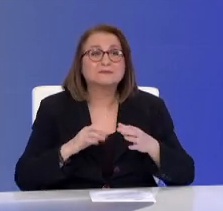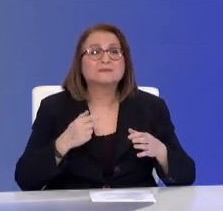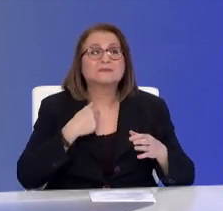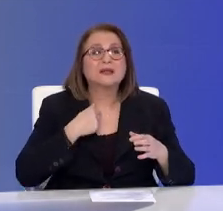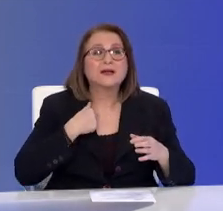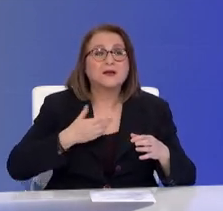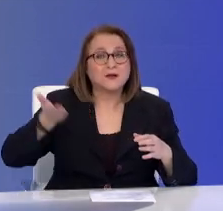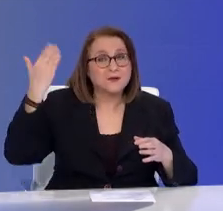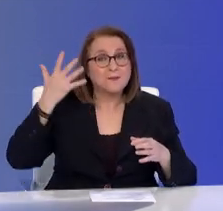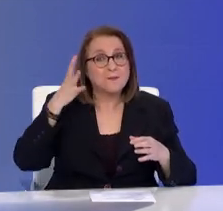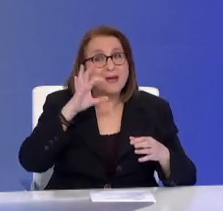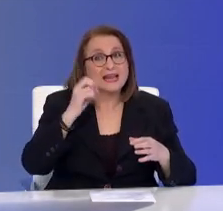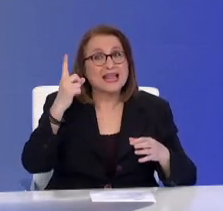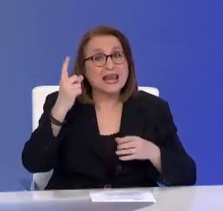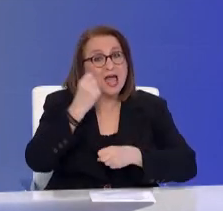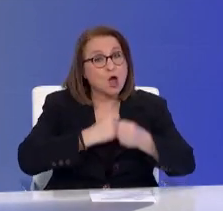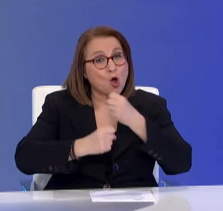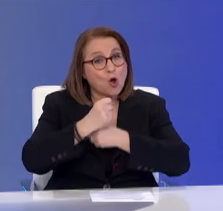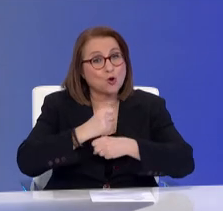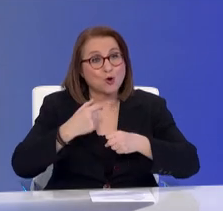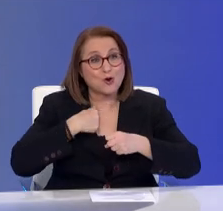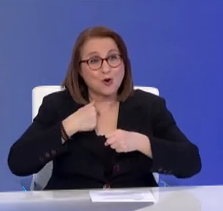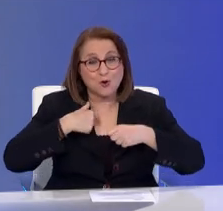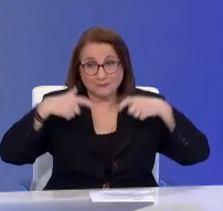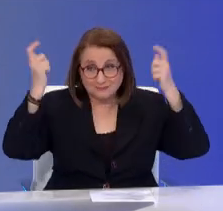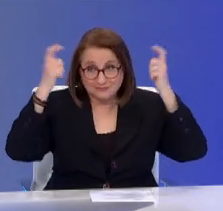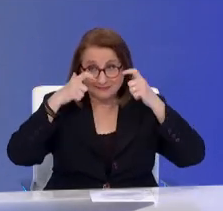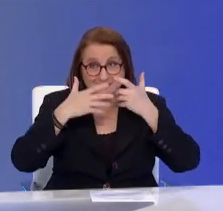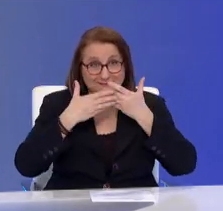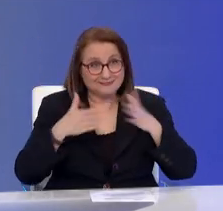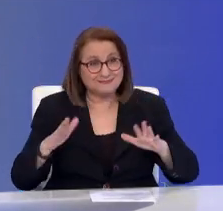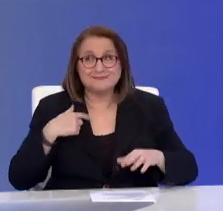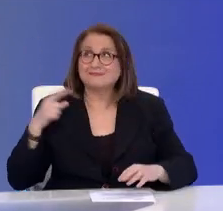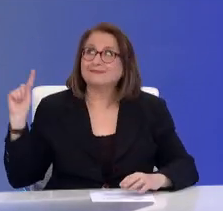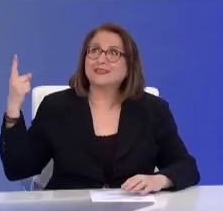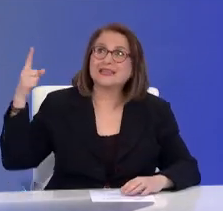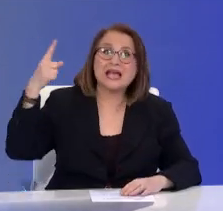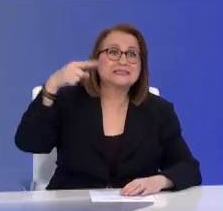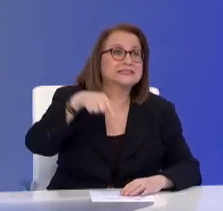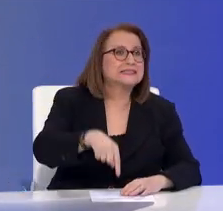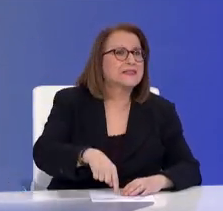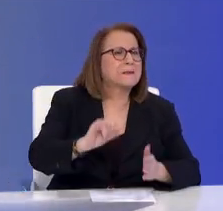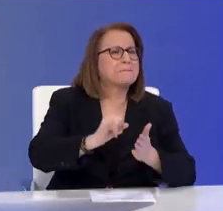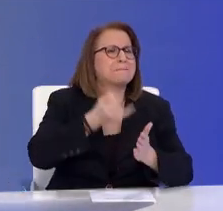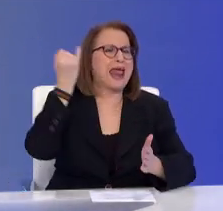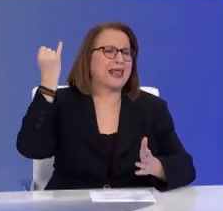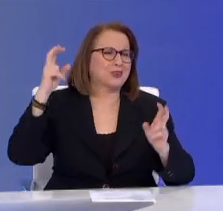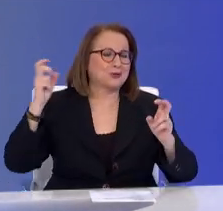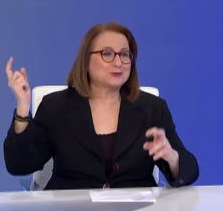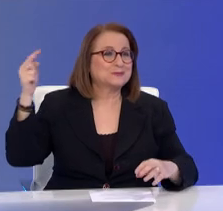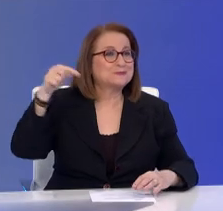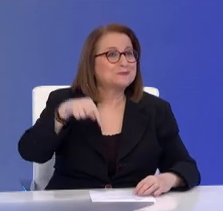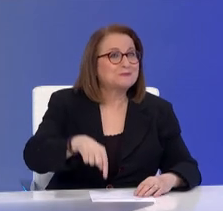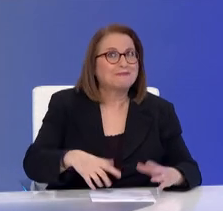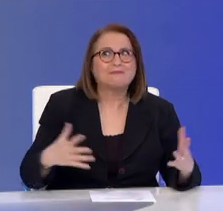την Ελλάδα πριν από 51 χρόνια, κατά τη διάρκεια του ταξιδιού του Μέλιτος και πραγματικά